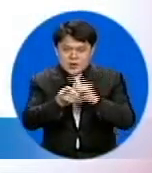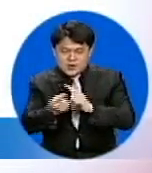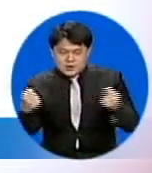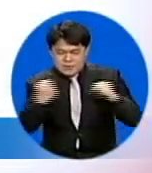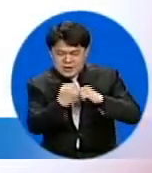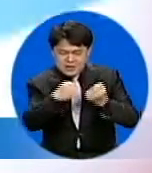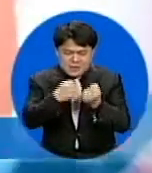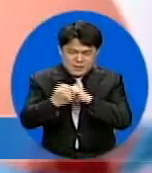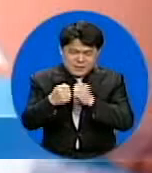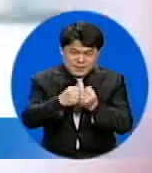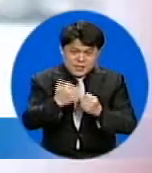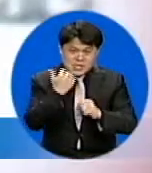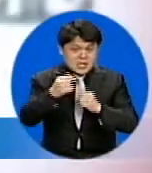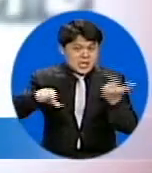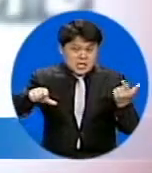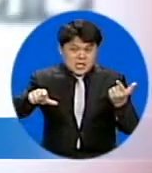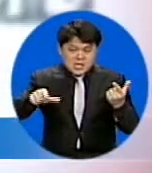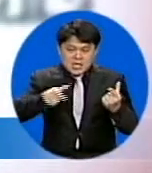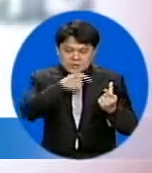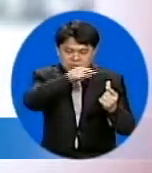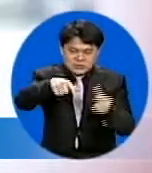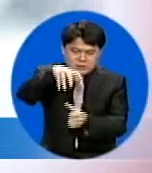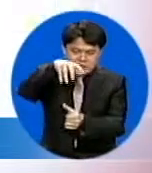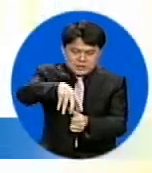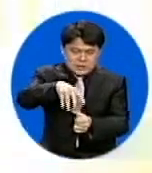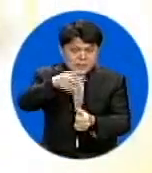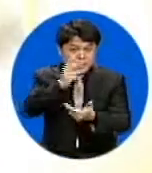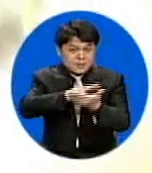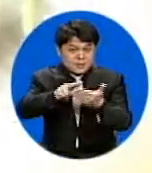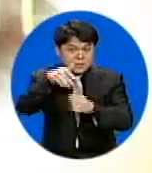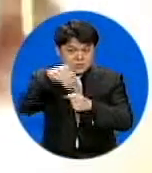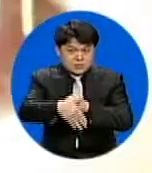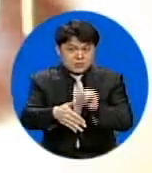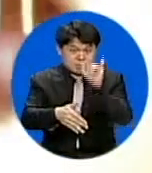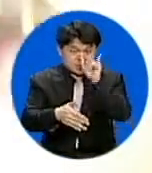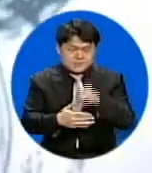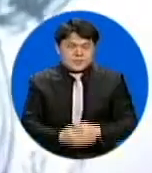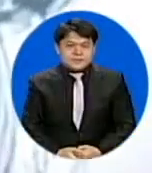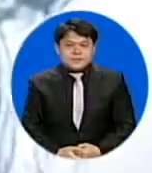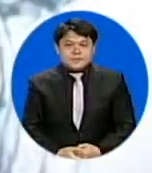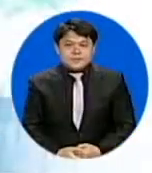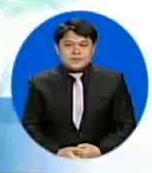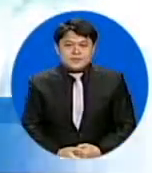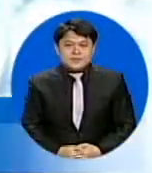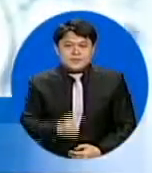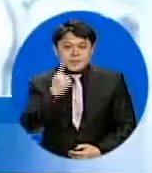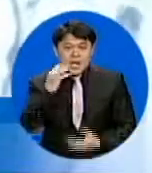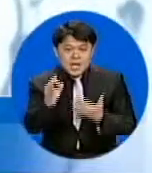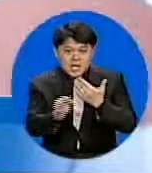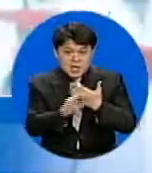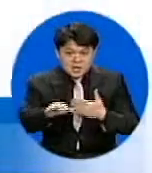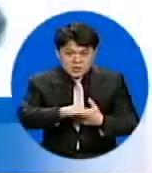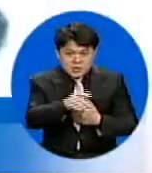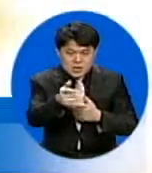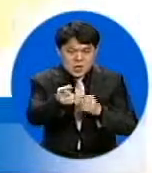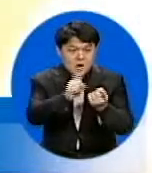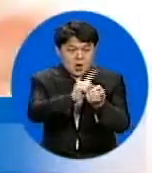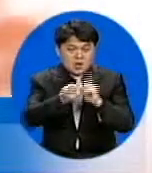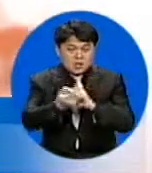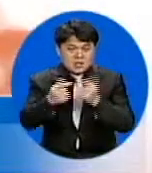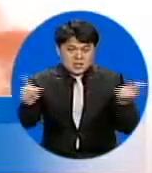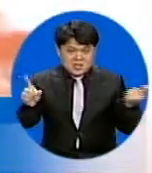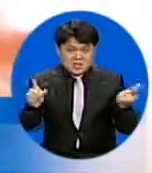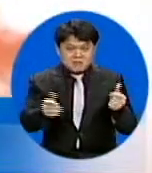그저 물이라는 한정된 공간에 갇혀버리게 된다는 만화 형식도 시도됐습니다. 만약 우리가 다름을 존중하고